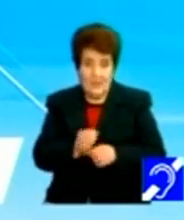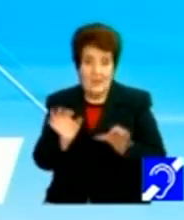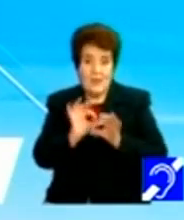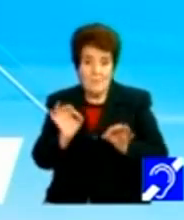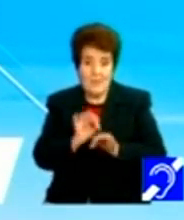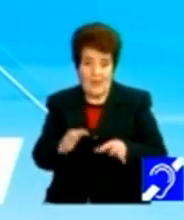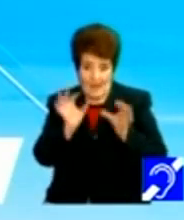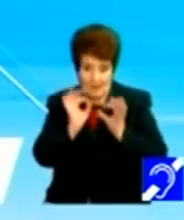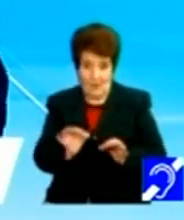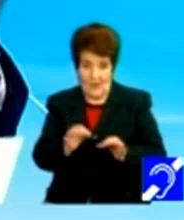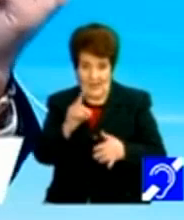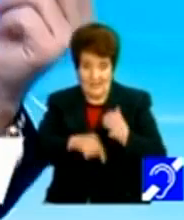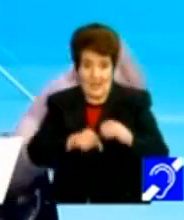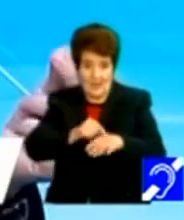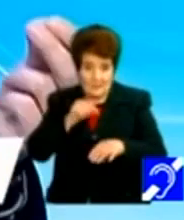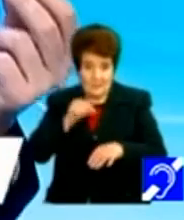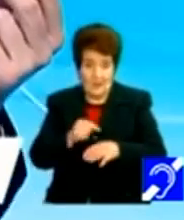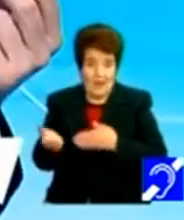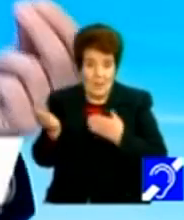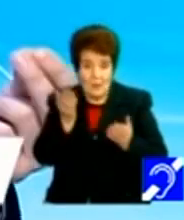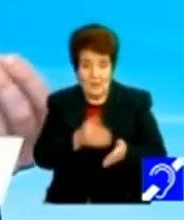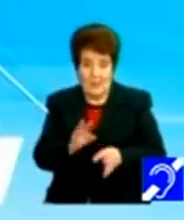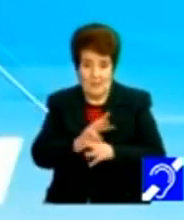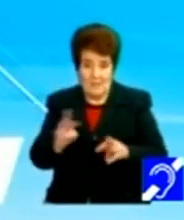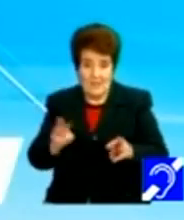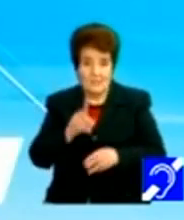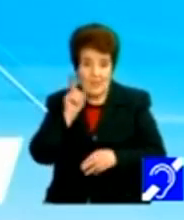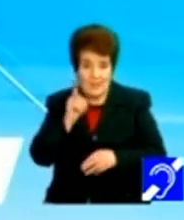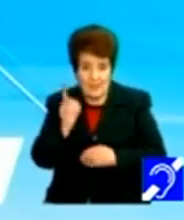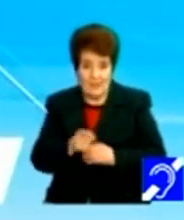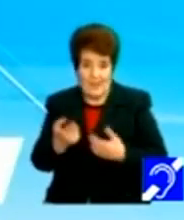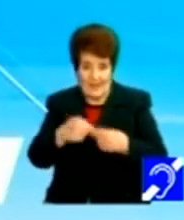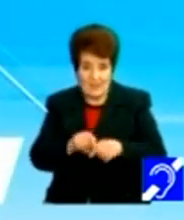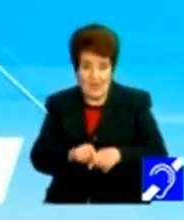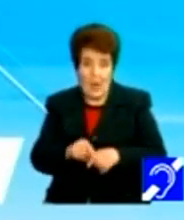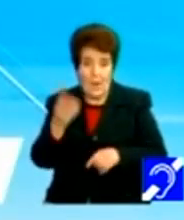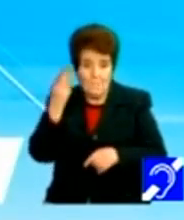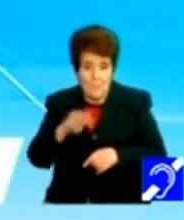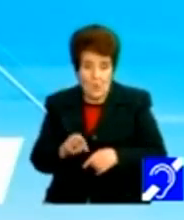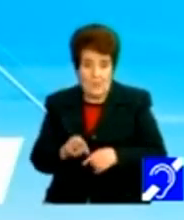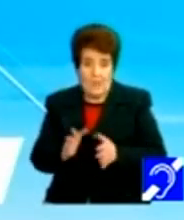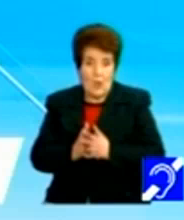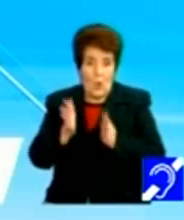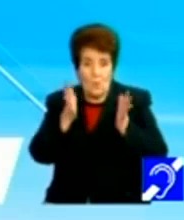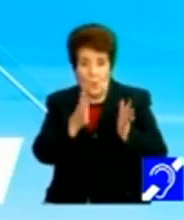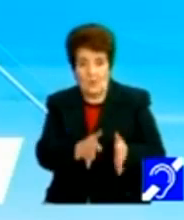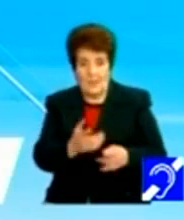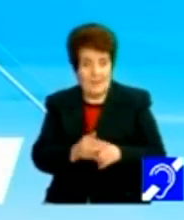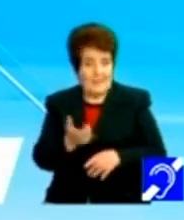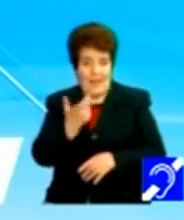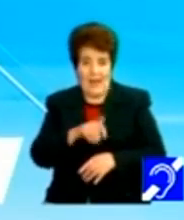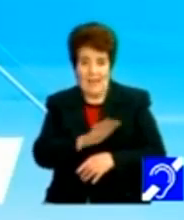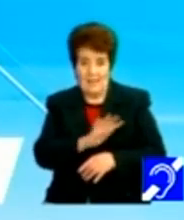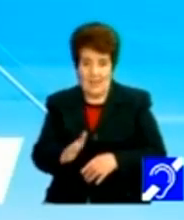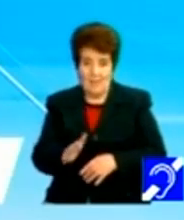om corect, cu bun simț, care l-a propus pe domnul Țicu în funcția de ministru a tineretului, în asemenea mod, îi se toarnă murdărie, asta este nedemn. Și